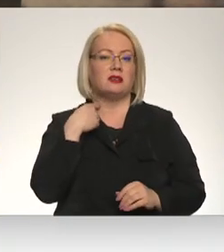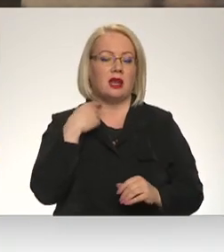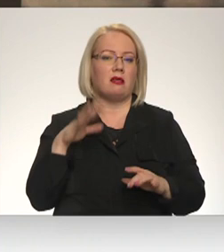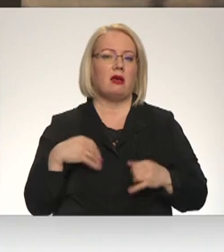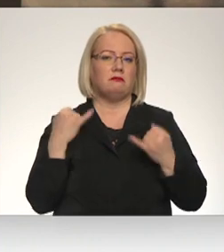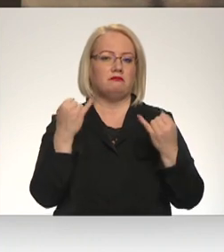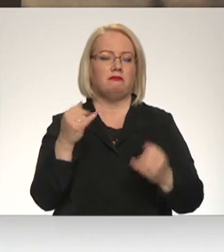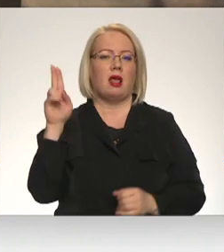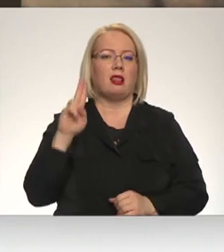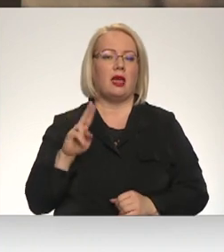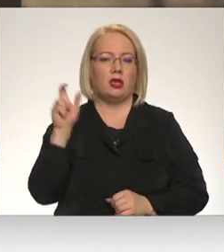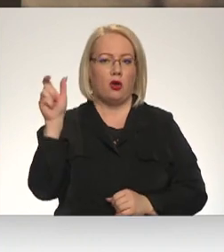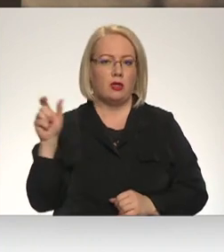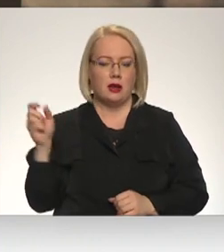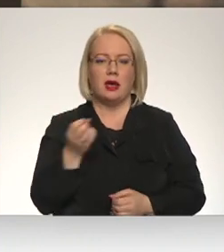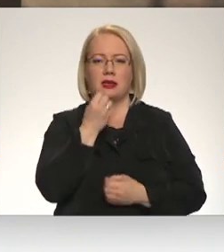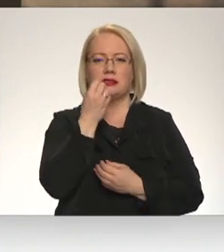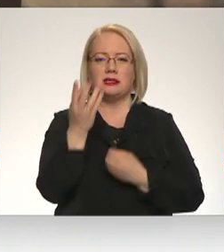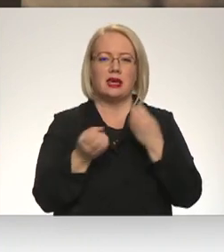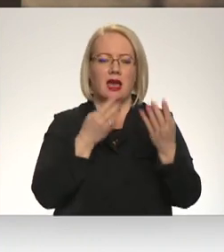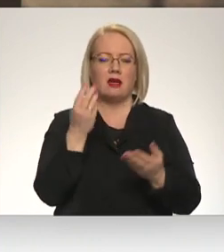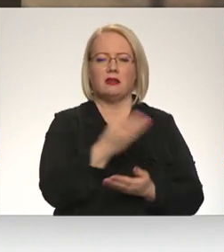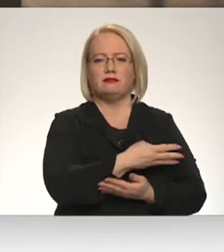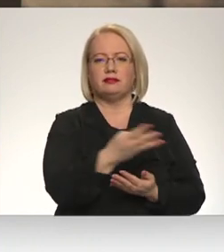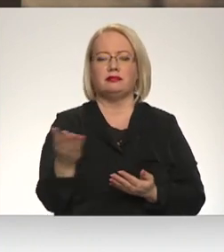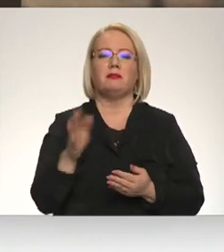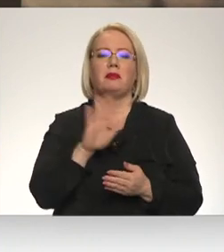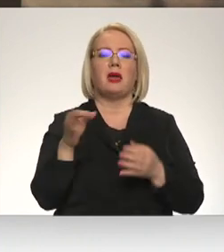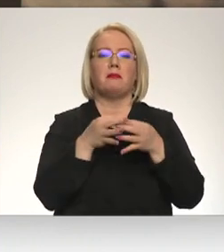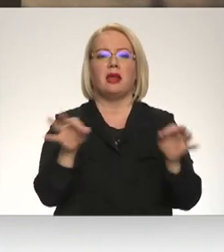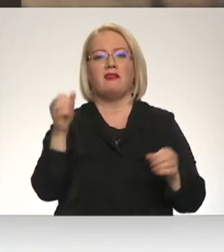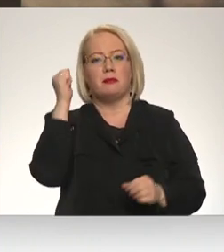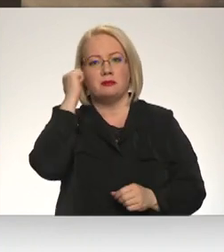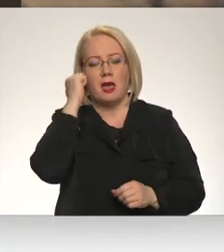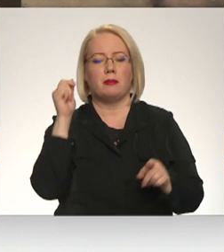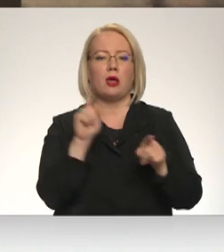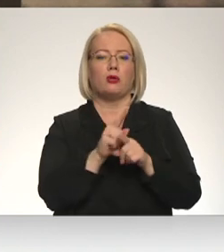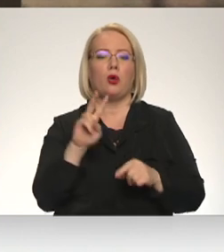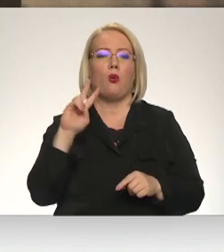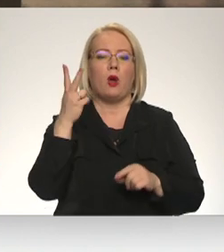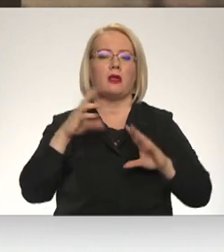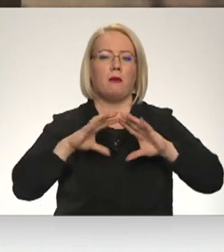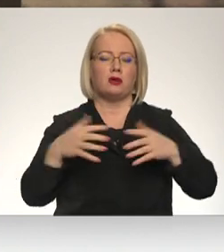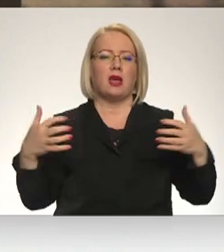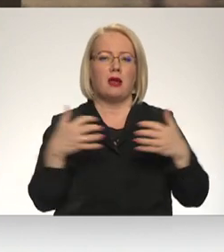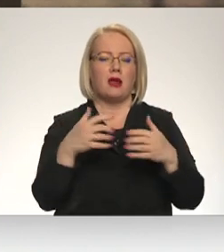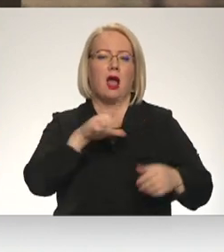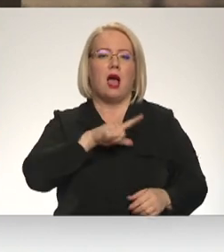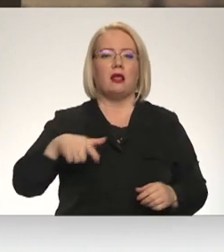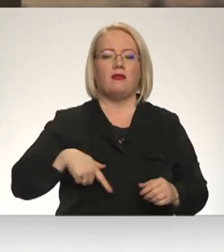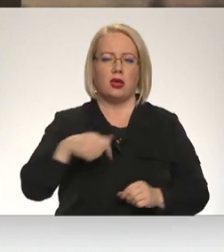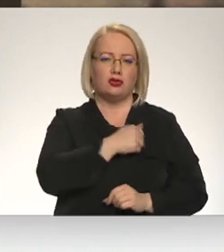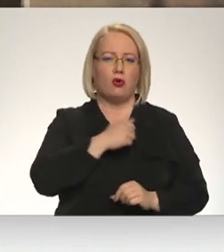godinātu leģionārus. Ziedi leģionāru piemiņai gūla pie brīvības pieminekļa un arī otrajā pasaules karā kritušo latviešu karavīru